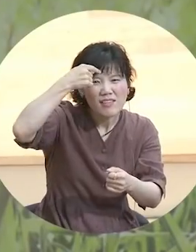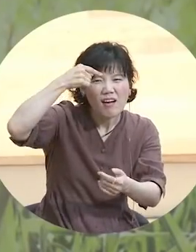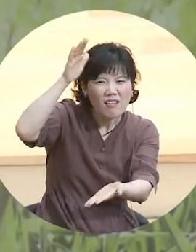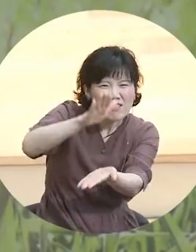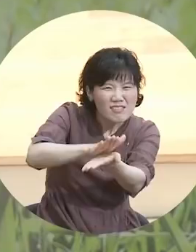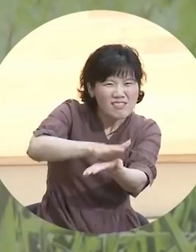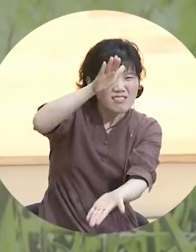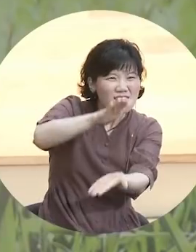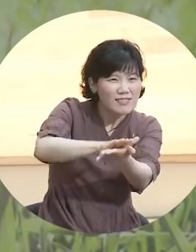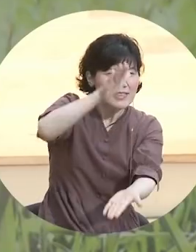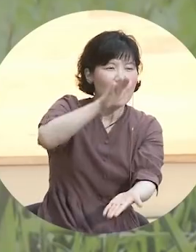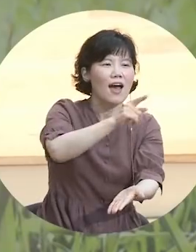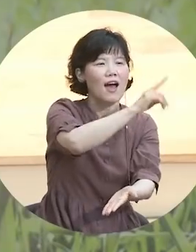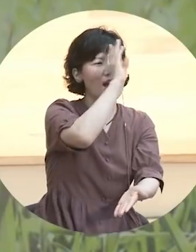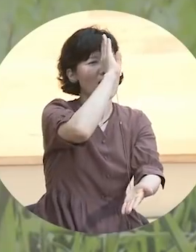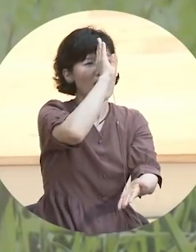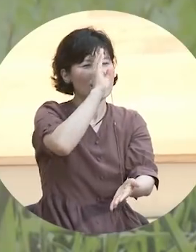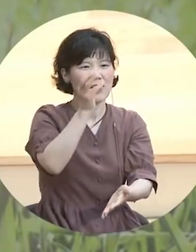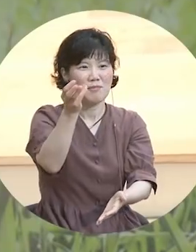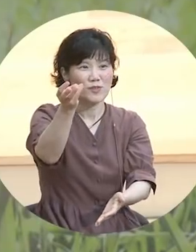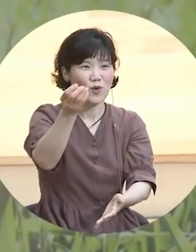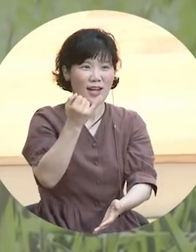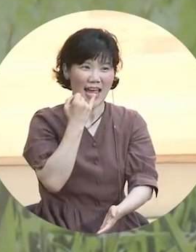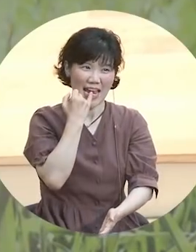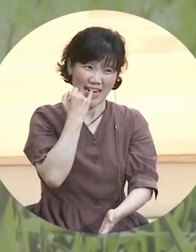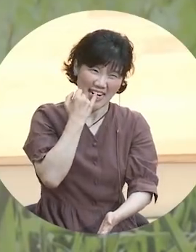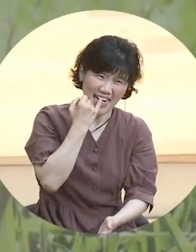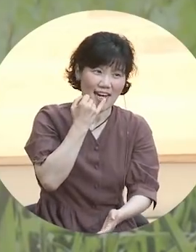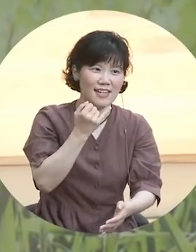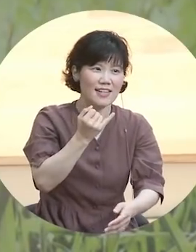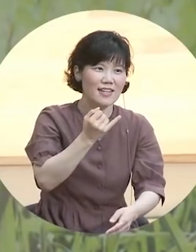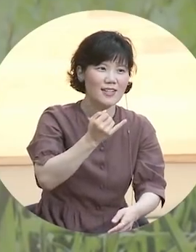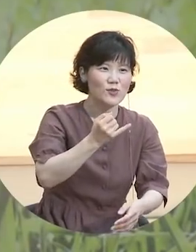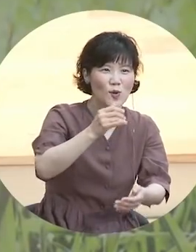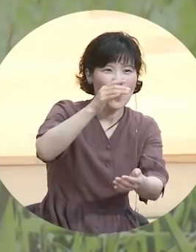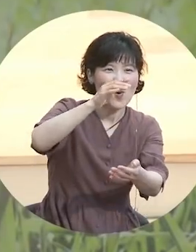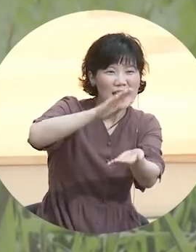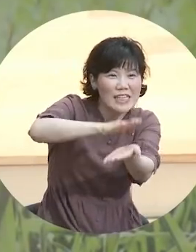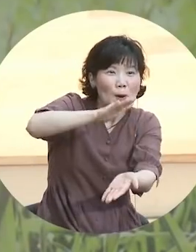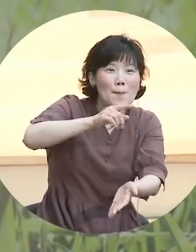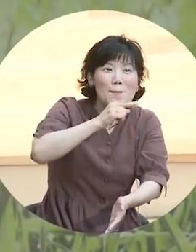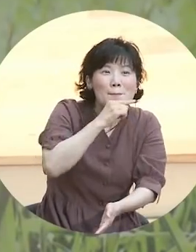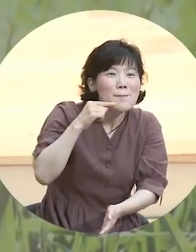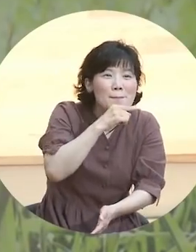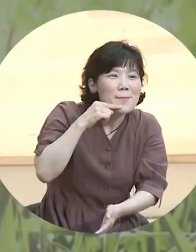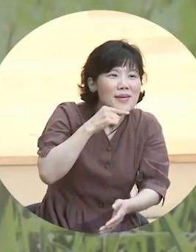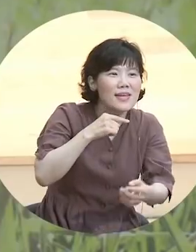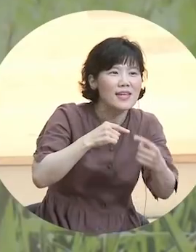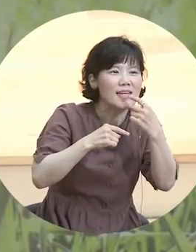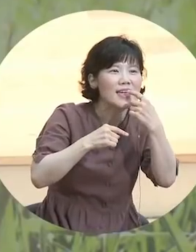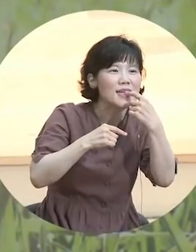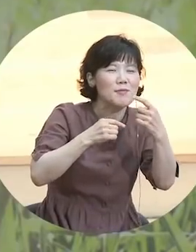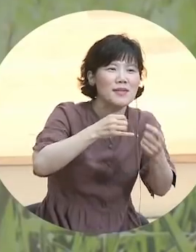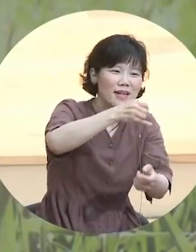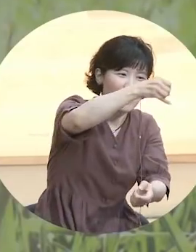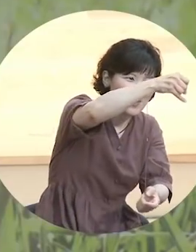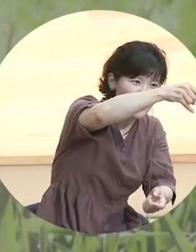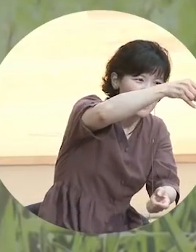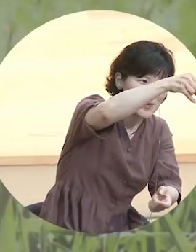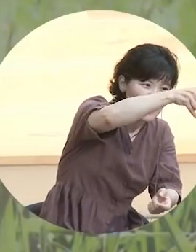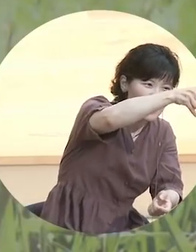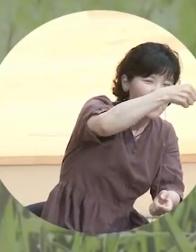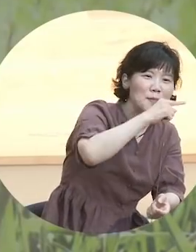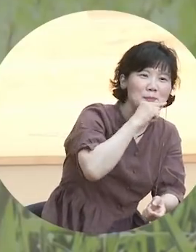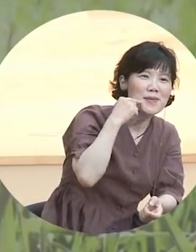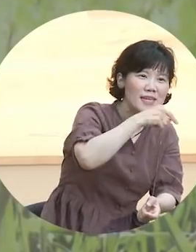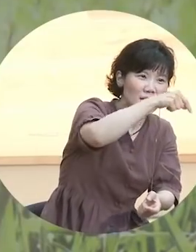끓는 동료를 위해 가지고 자기 손가락을 깨물어서 크 해서 막 응? 뜨거운 피를 응? 동료의 입속에 뚝뚝뚝뚝 떨어